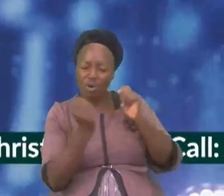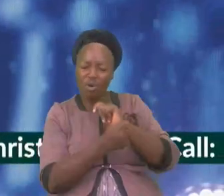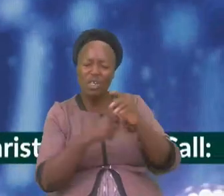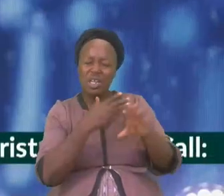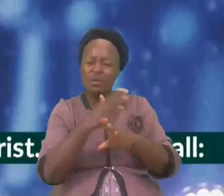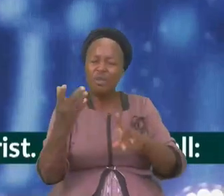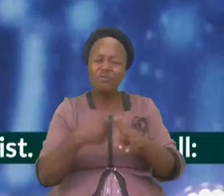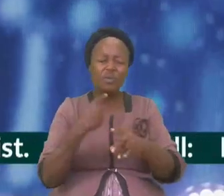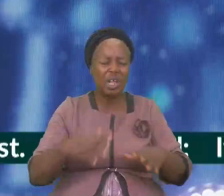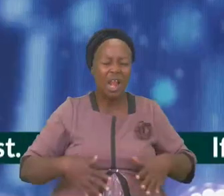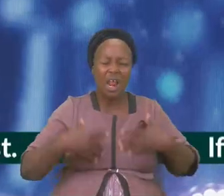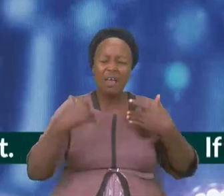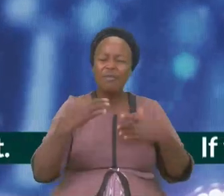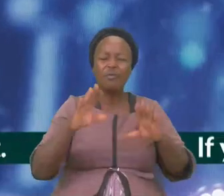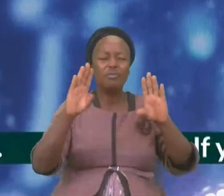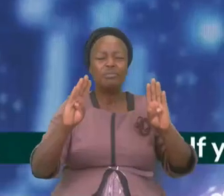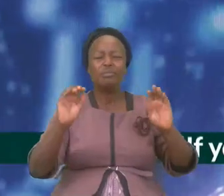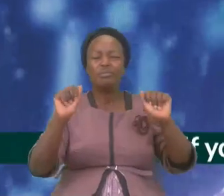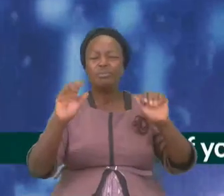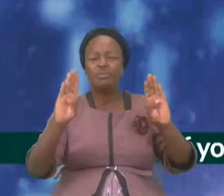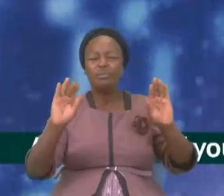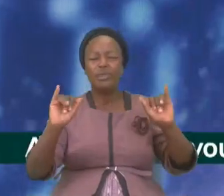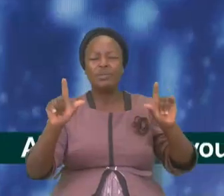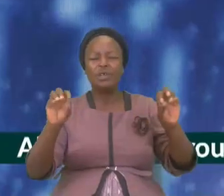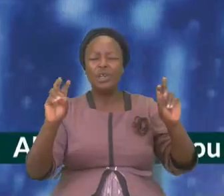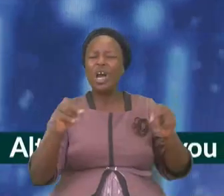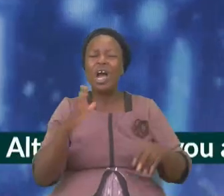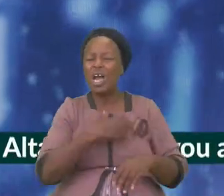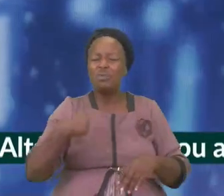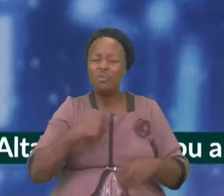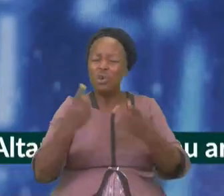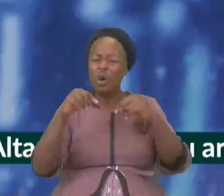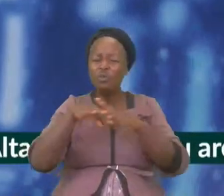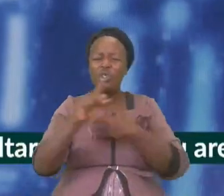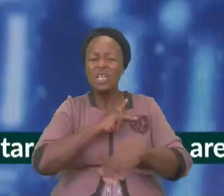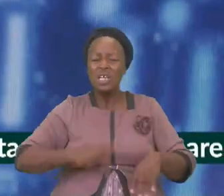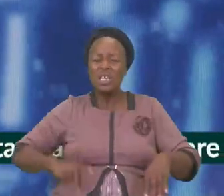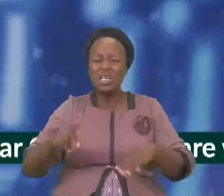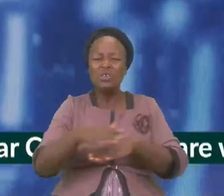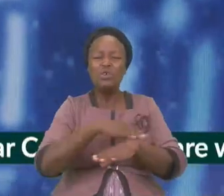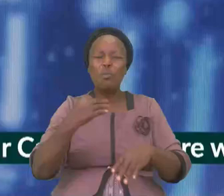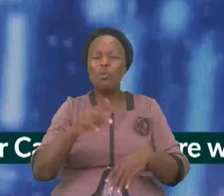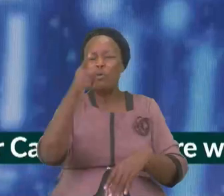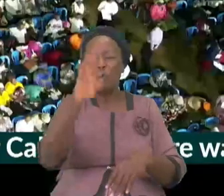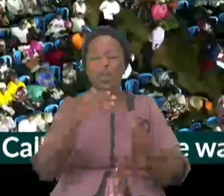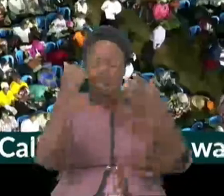détournés du style de vie de Babylone et nous venons dans le royaume de Dieu.